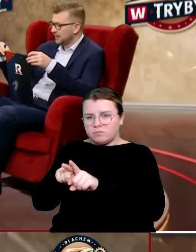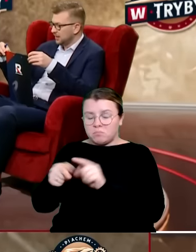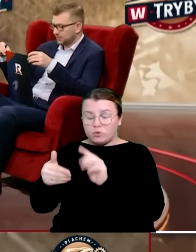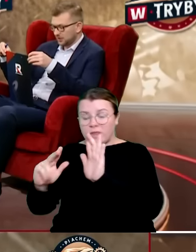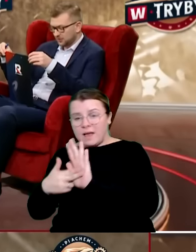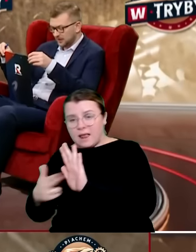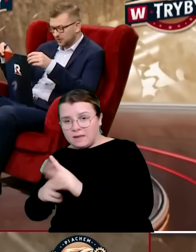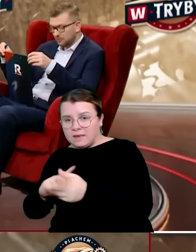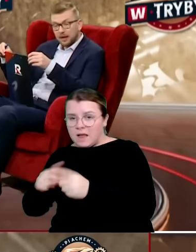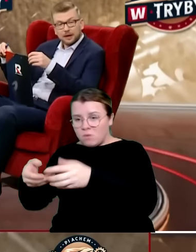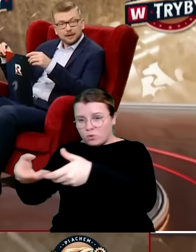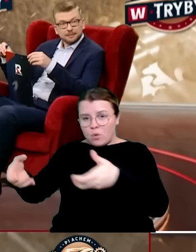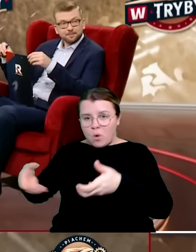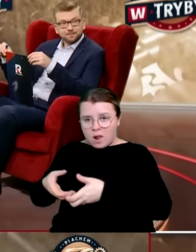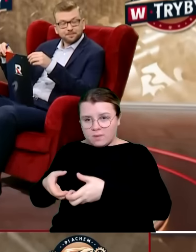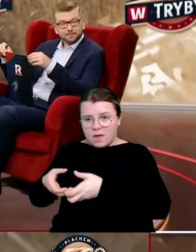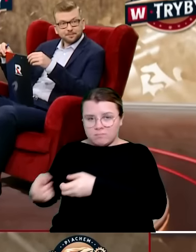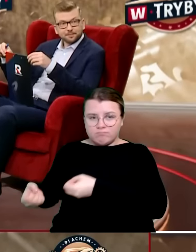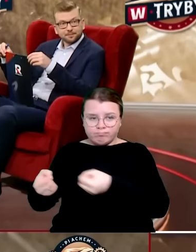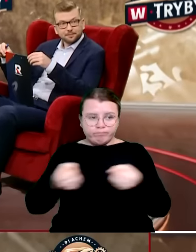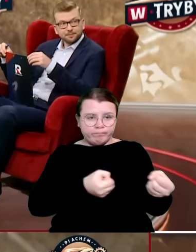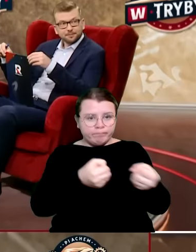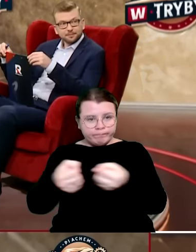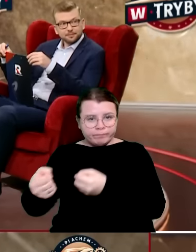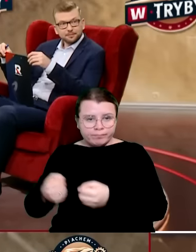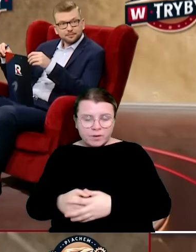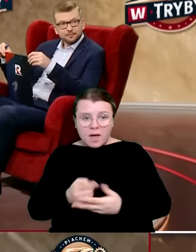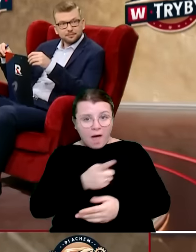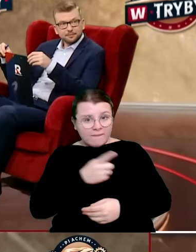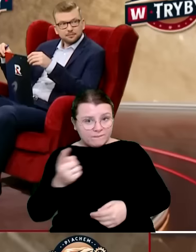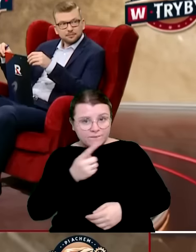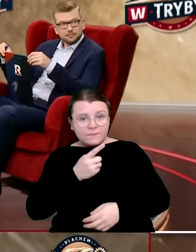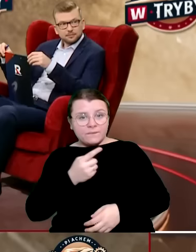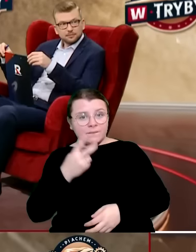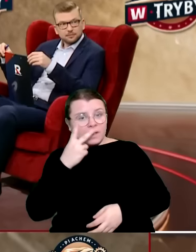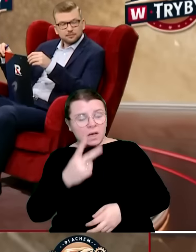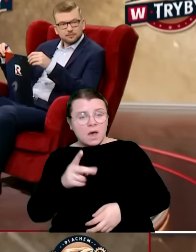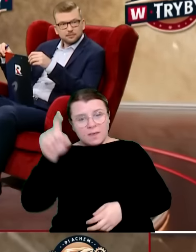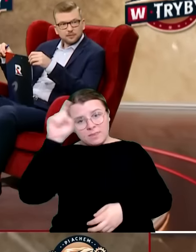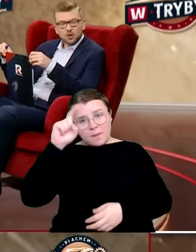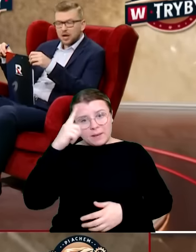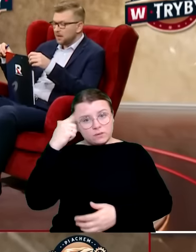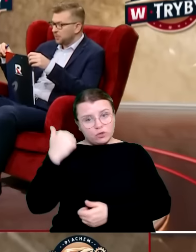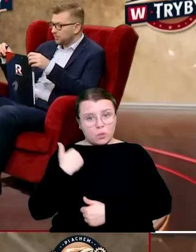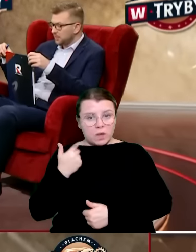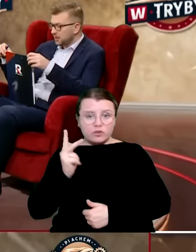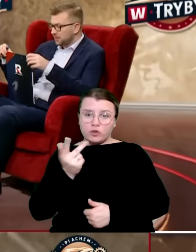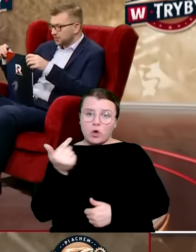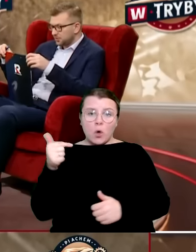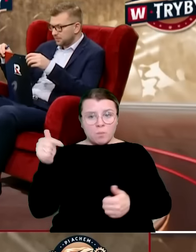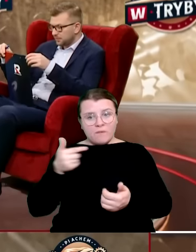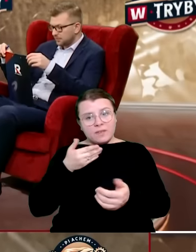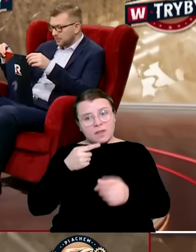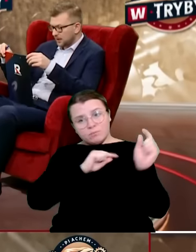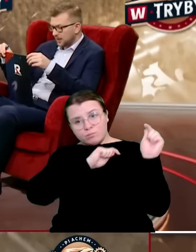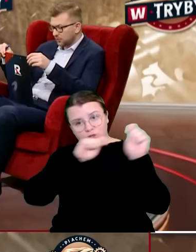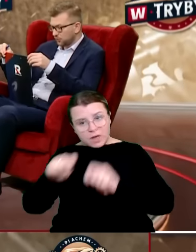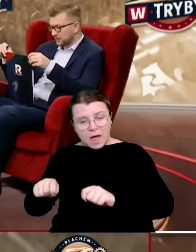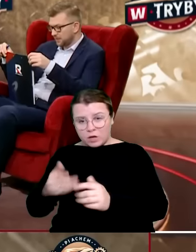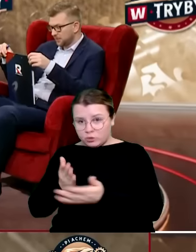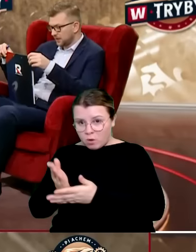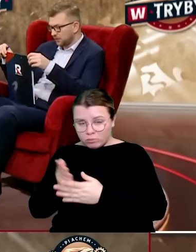toalety owsiak dostarczy. A czy ktoś finalnie widział tych żołnierzy niemieckich, którzy mieli przyjechać i pomagać? No nie, ale podobno mieli być.